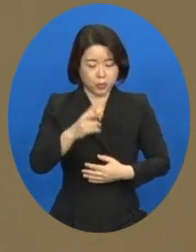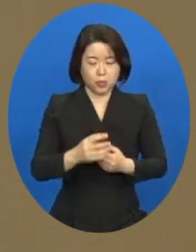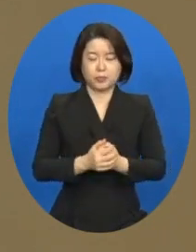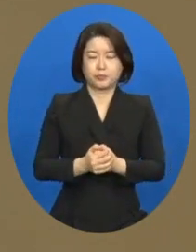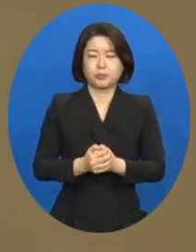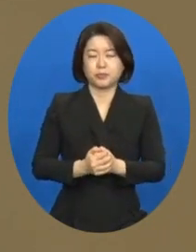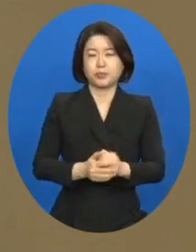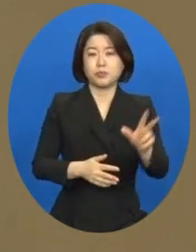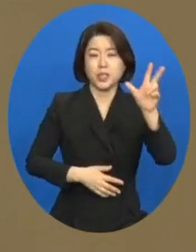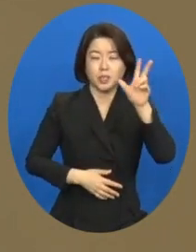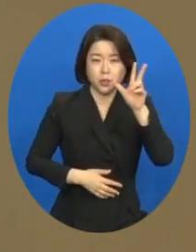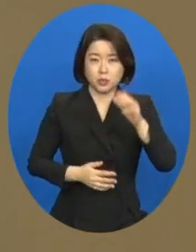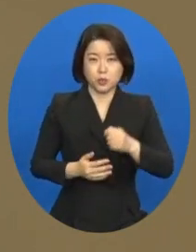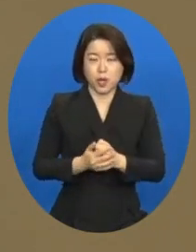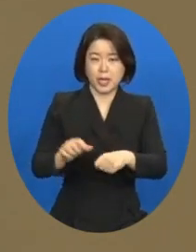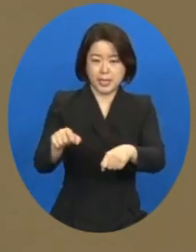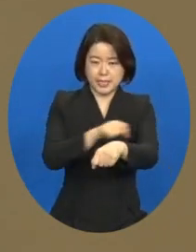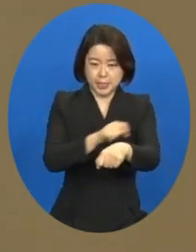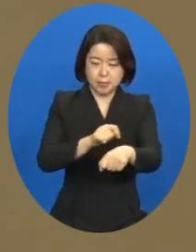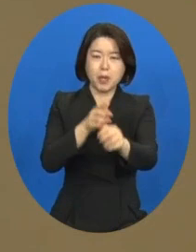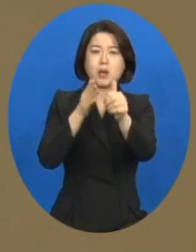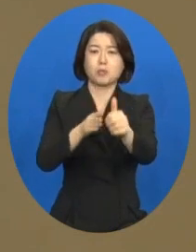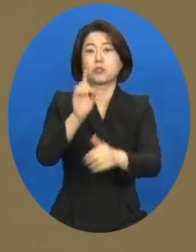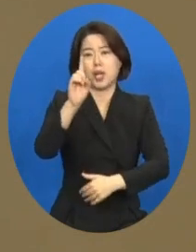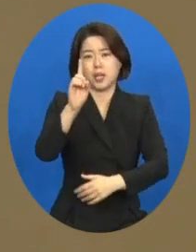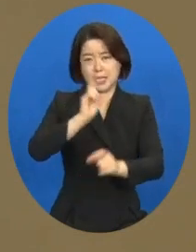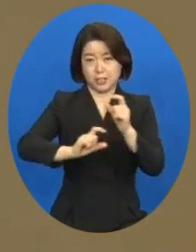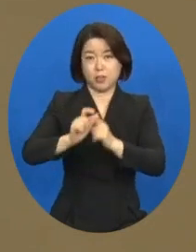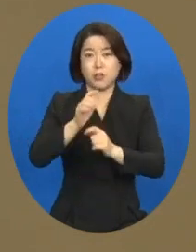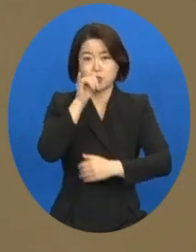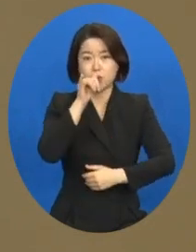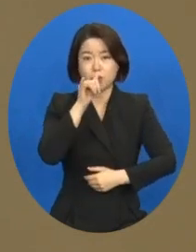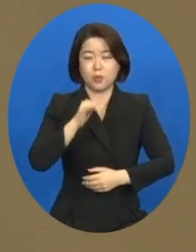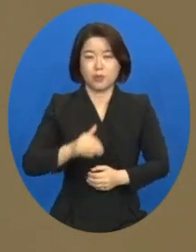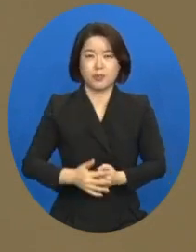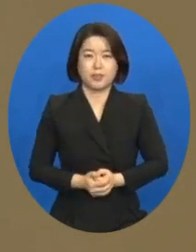여호수아가 아주 특별한 당부를 하나 더 합니다.